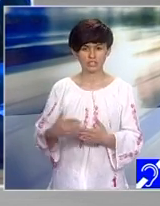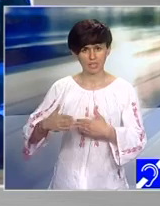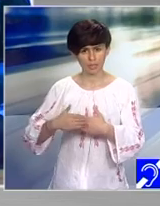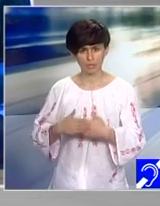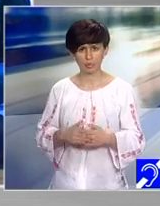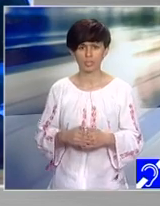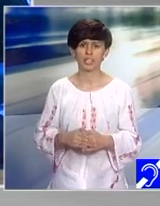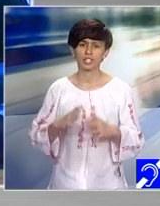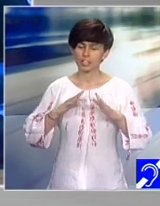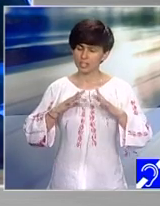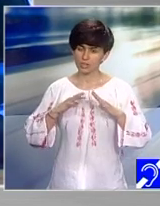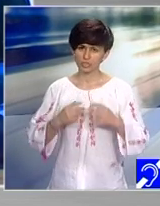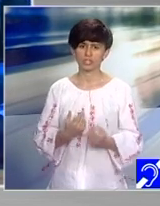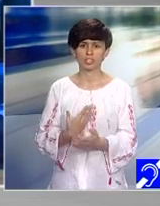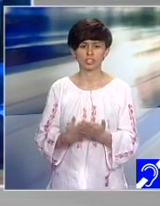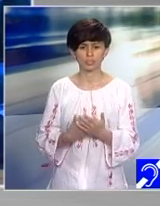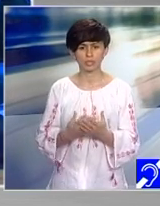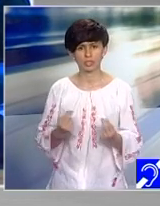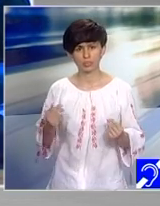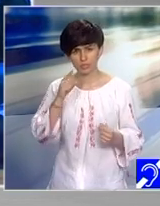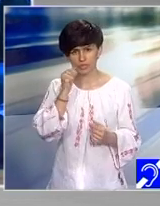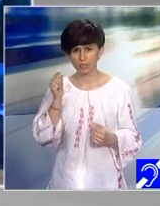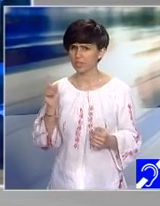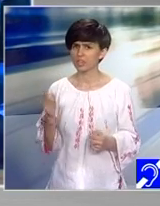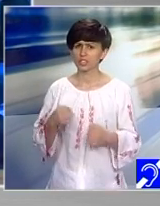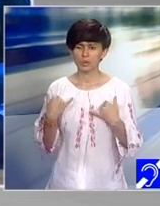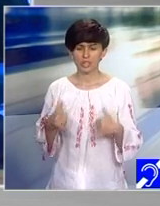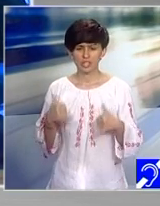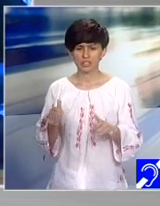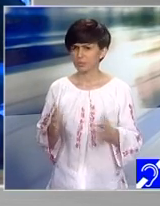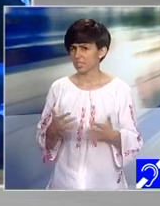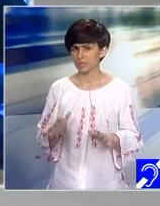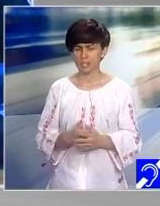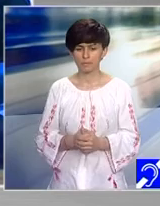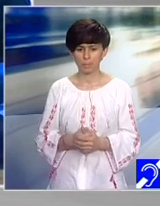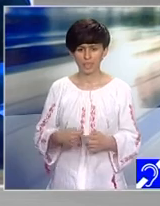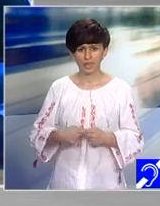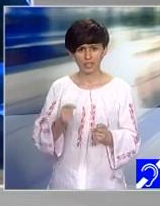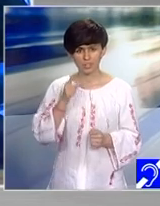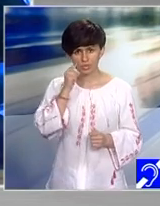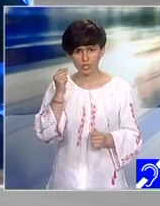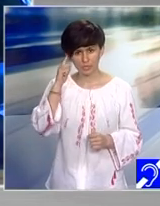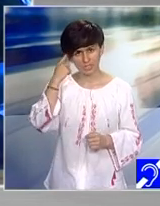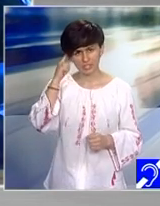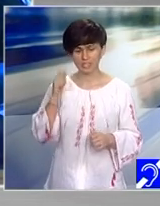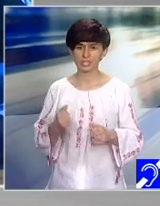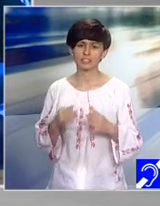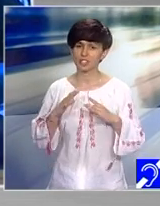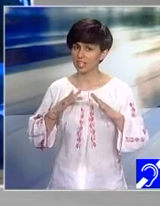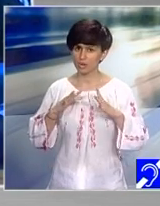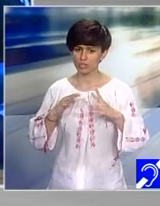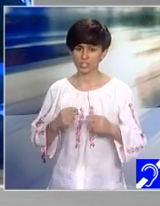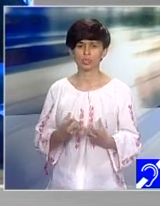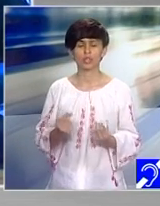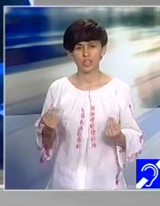mulți oameni, aproape că nu se mai întâmplă nimic. Toată lumea se gândește la concediu sau e deja în concediu, mulți se